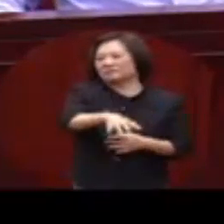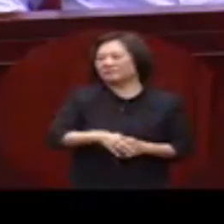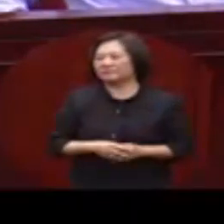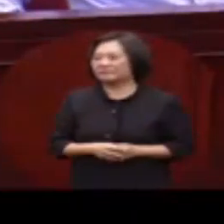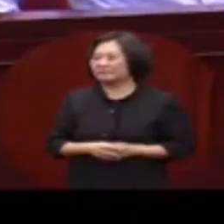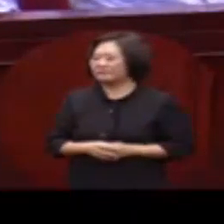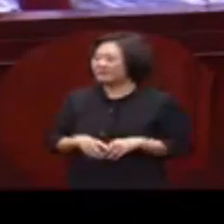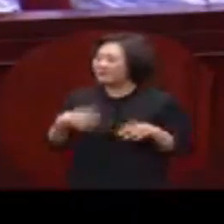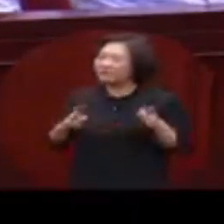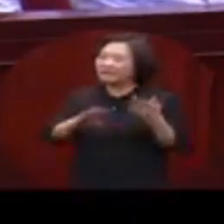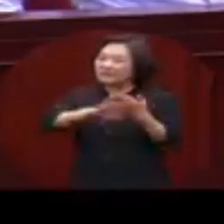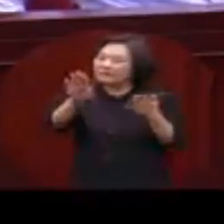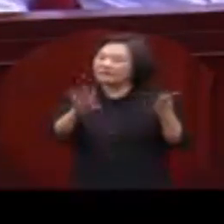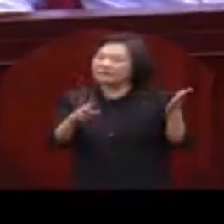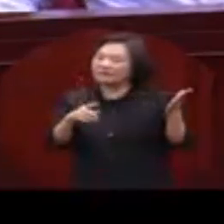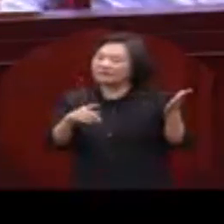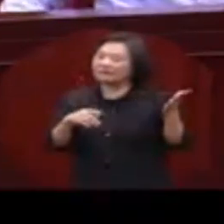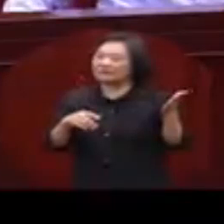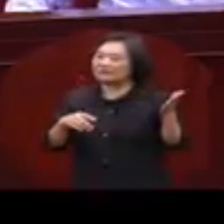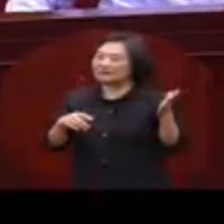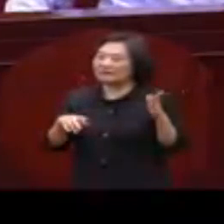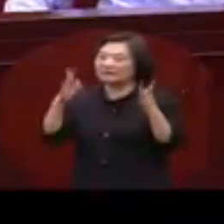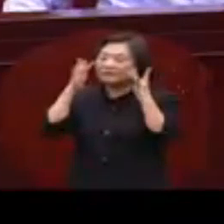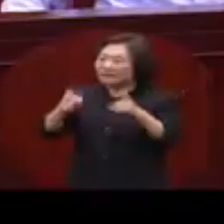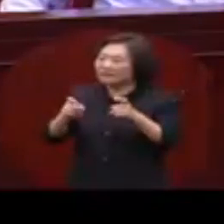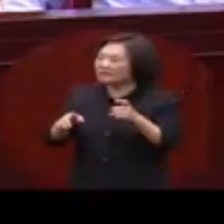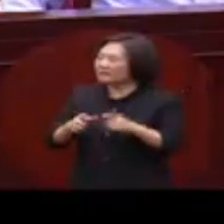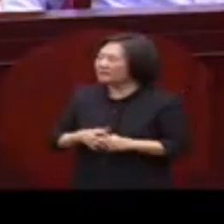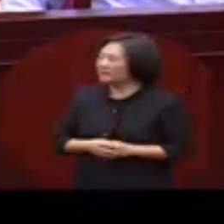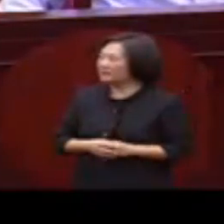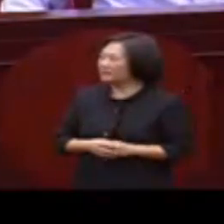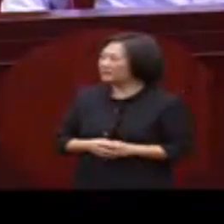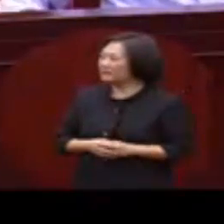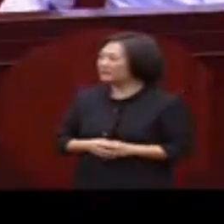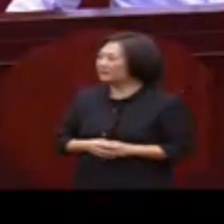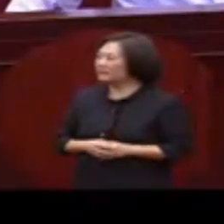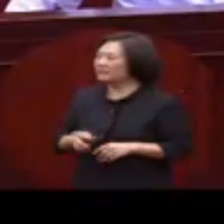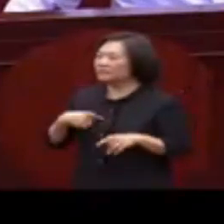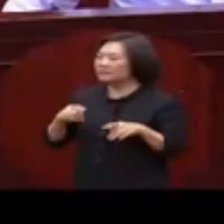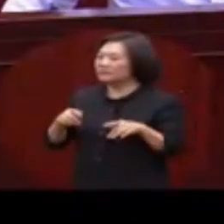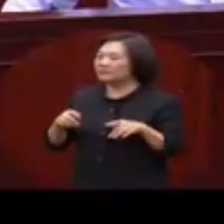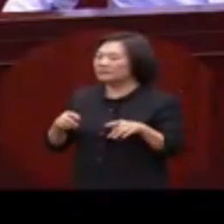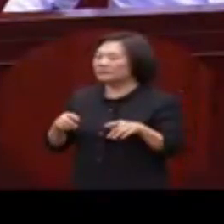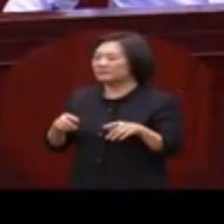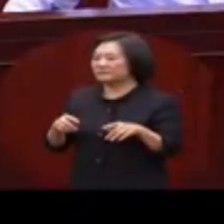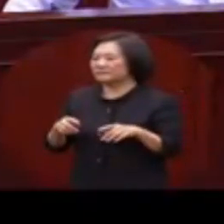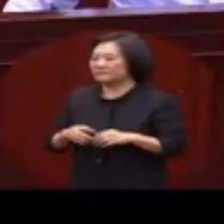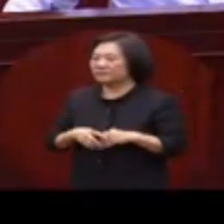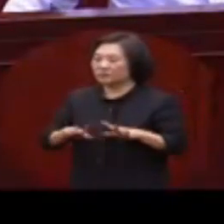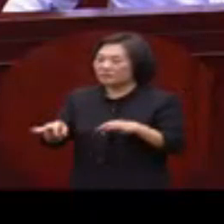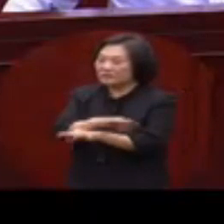产业以外，我们看看这几个重点，南港全区通盘检讨，我想这个大家都知道，我们有那个叫什